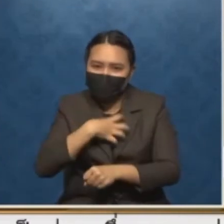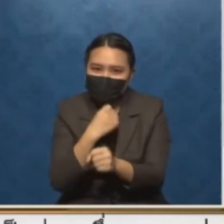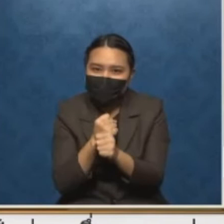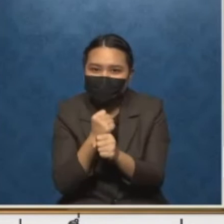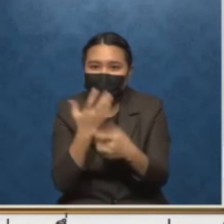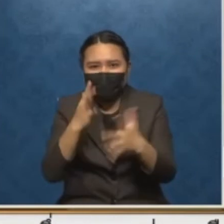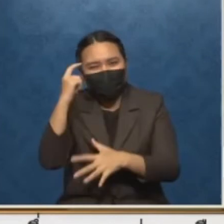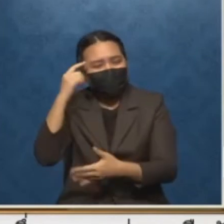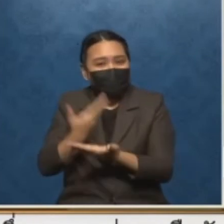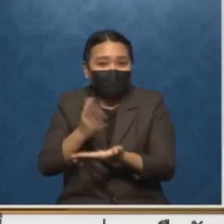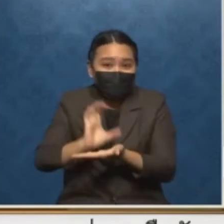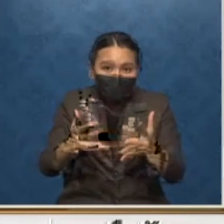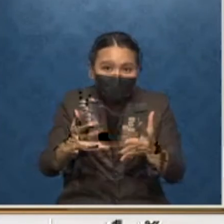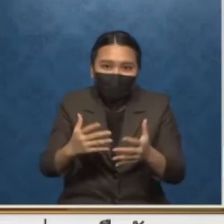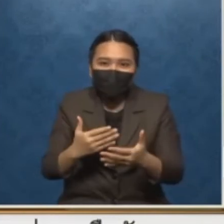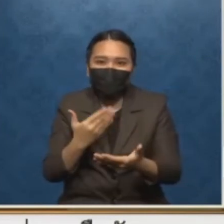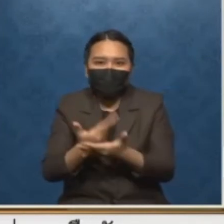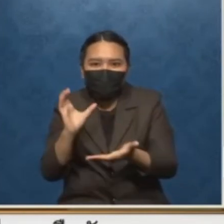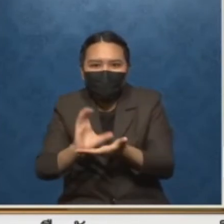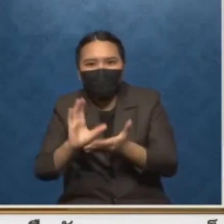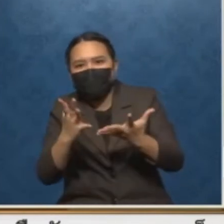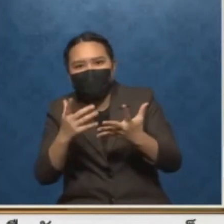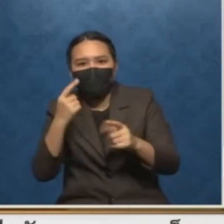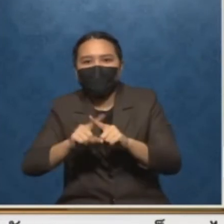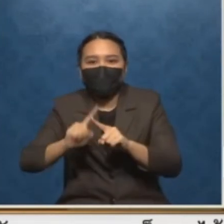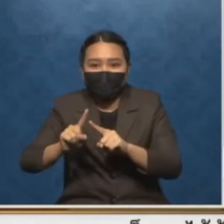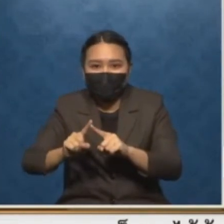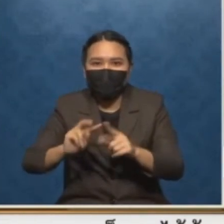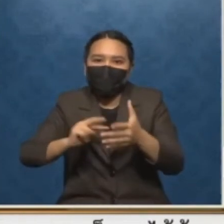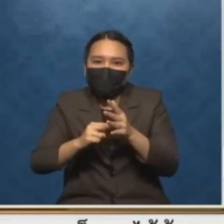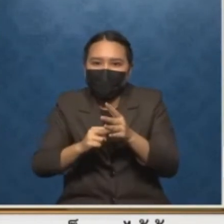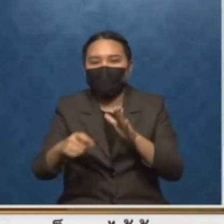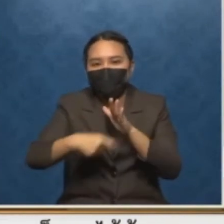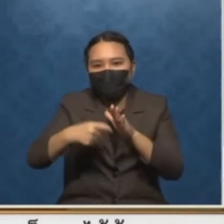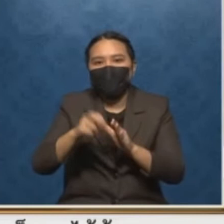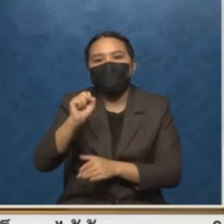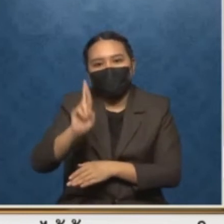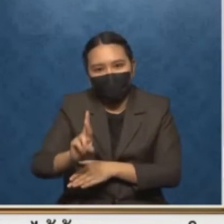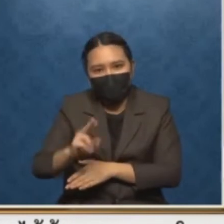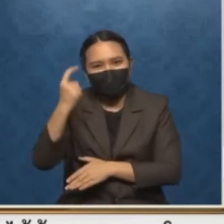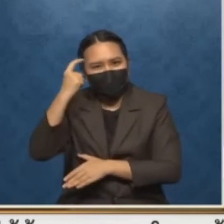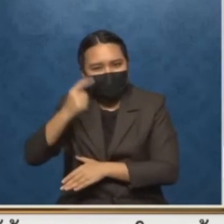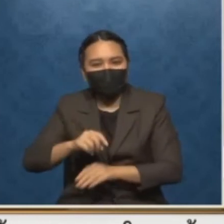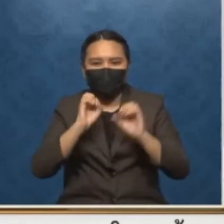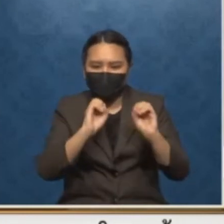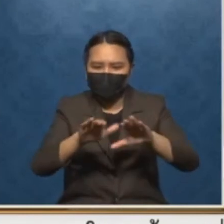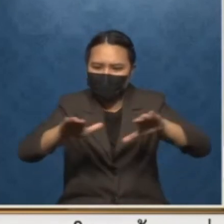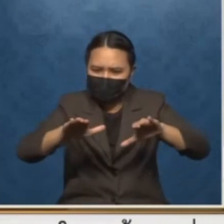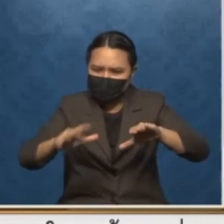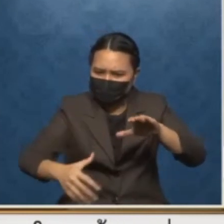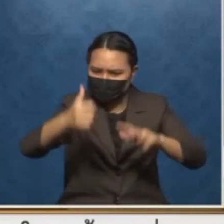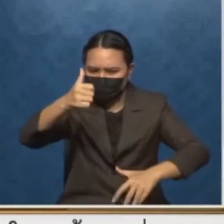มีตังค์ไม่มีเงินไม่มีงบประมาณเพราะนั้นเป็นเรื่องประกอบสร้างคนดีที่สุดครับคุณหญิ